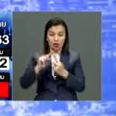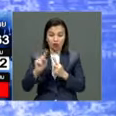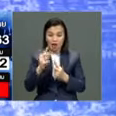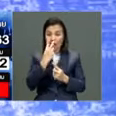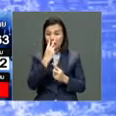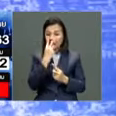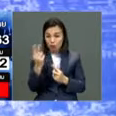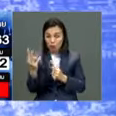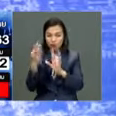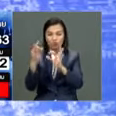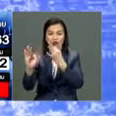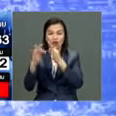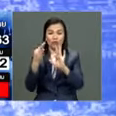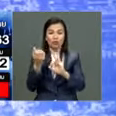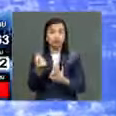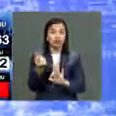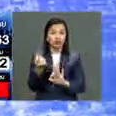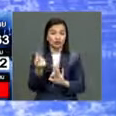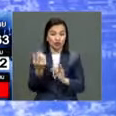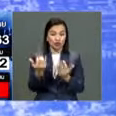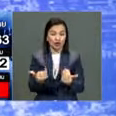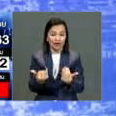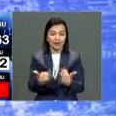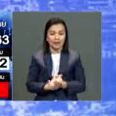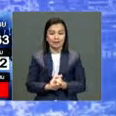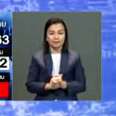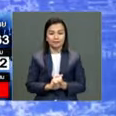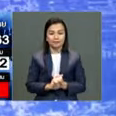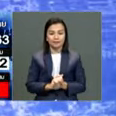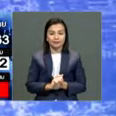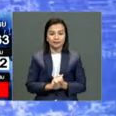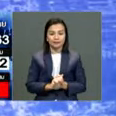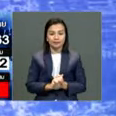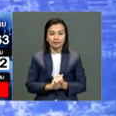อ่ะค่ะแน่นอนนะคะมีคำถามมากมายจากคุณผู้ชมนะคะโดยเฉพาะคนที่ติดตามผ่านFacebook Life NBT 2hd